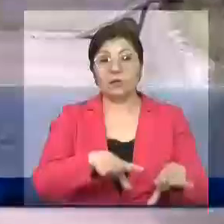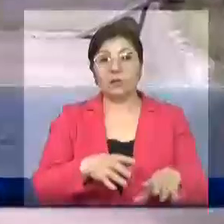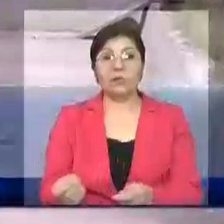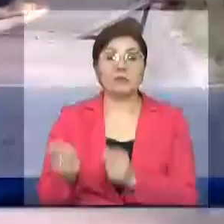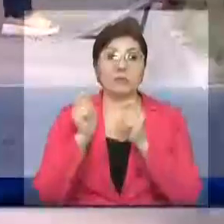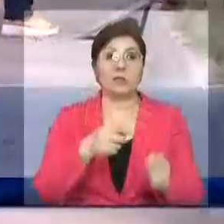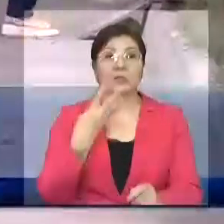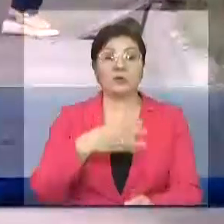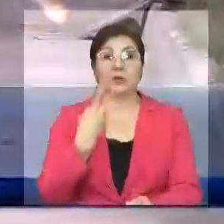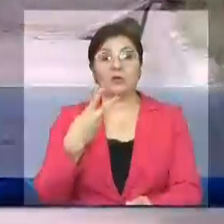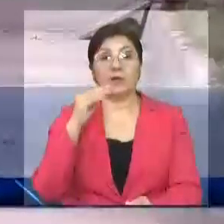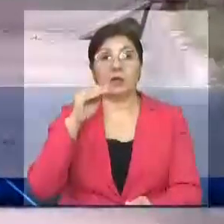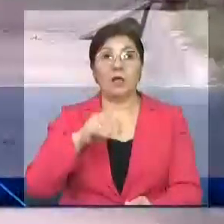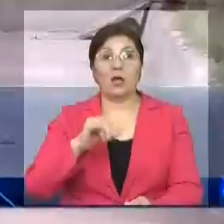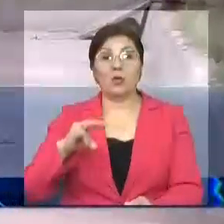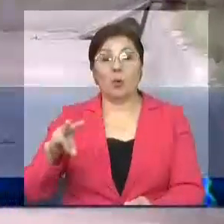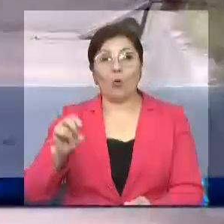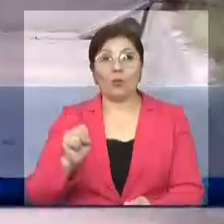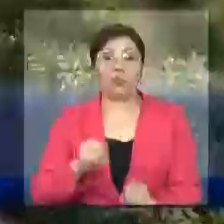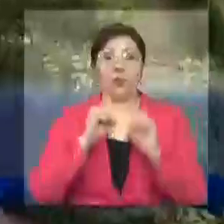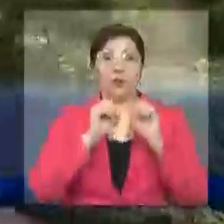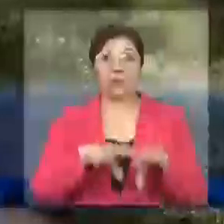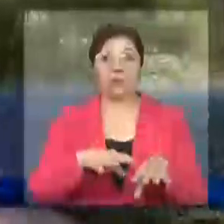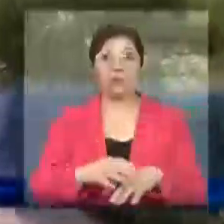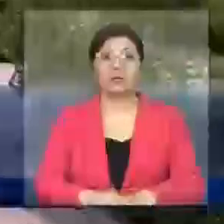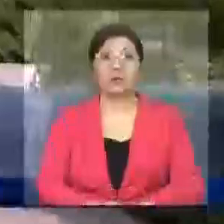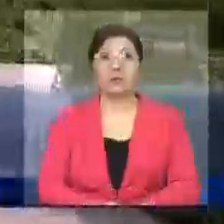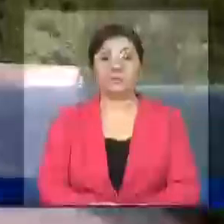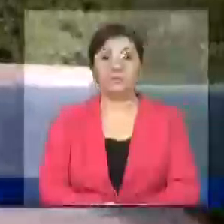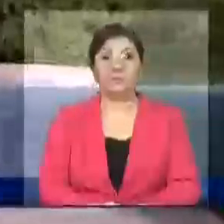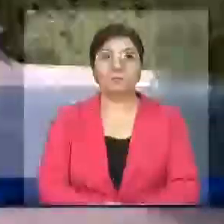выведено 42,5 тысячи тонн отходов. Николай Сырбов, Бахажан Едыгеев, телеканал «Актюбе».